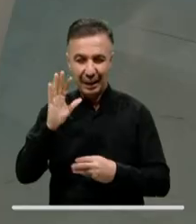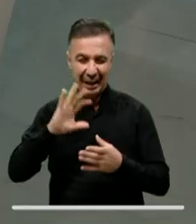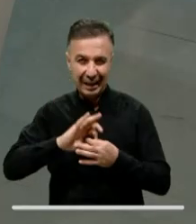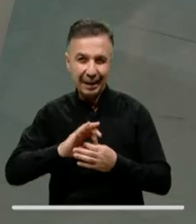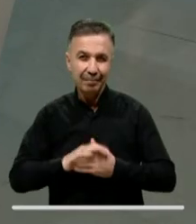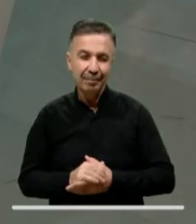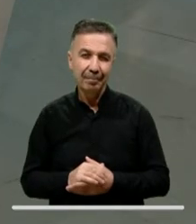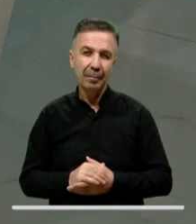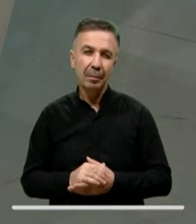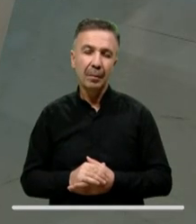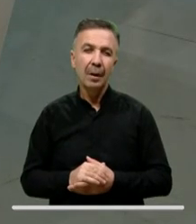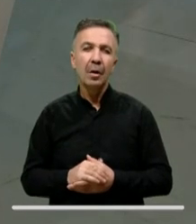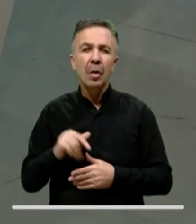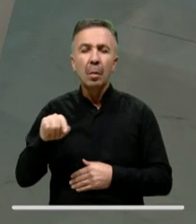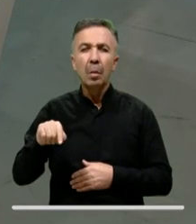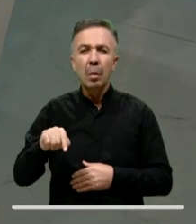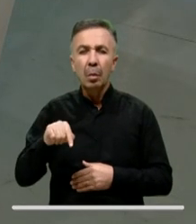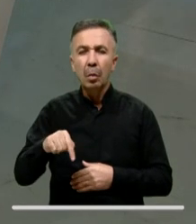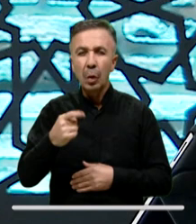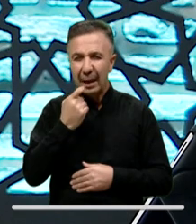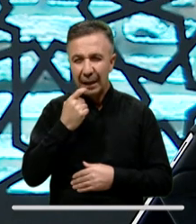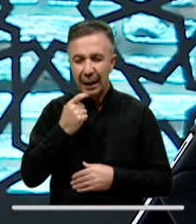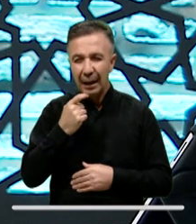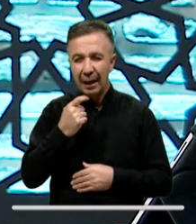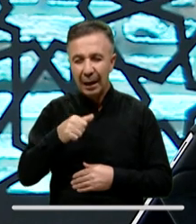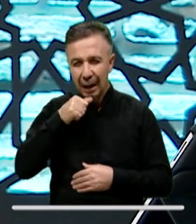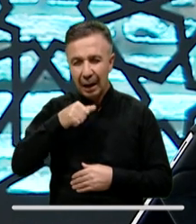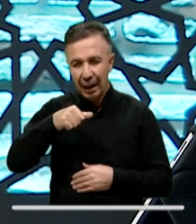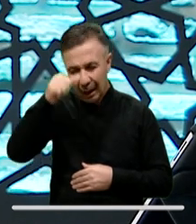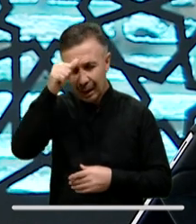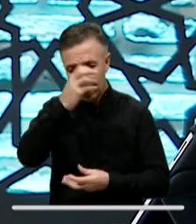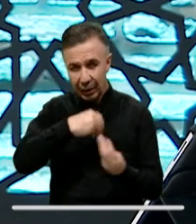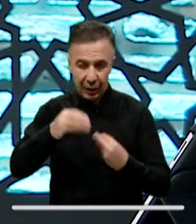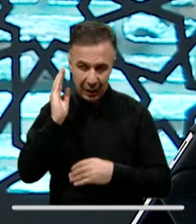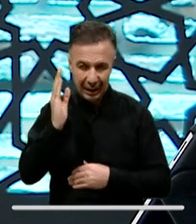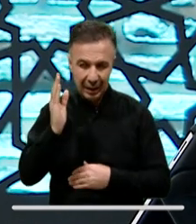akşamlar. Çok şükür bu sene hac kuyruğumuz çıktı, gittik geldik, Allah kabul etsin.